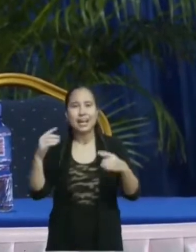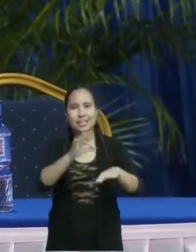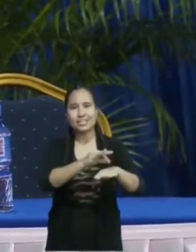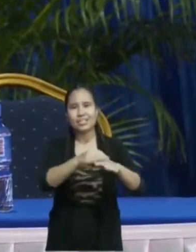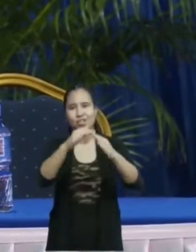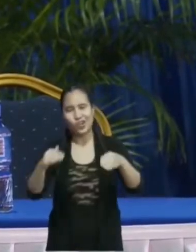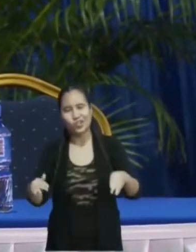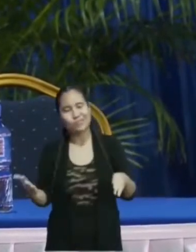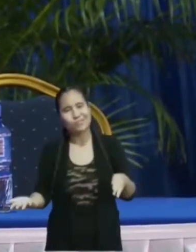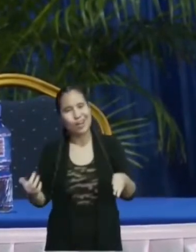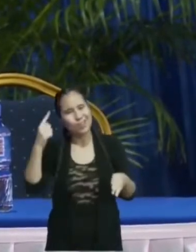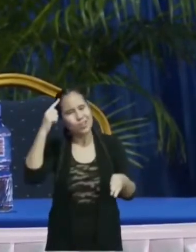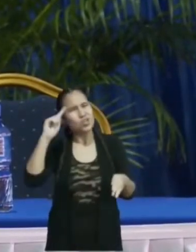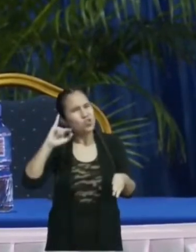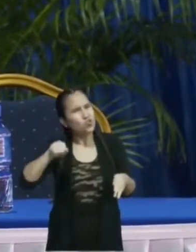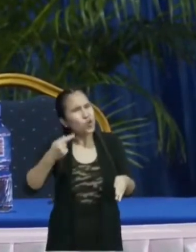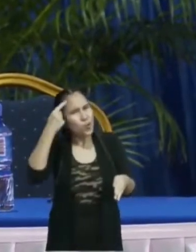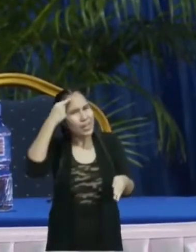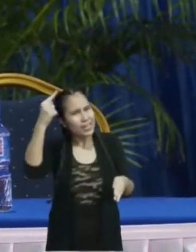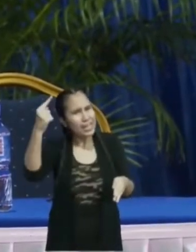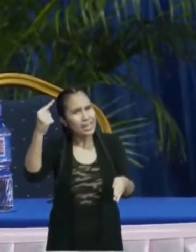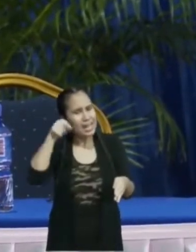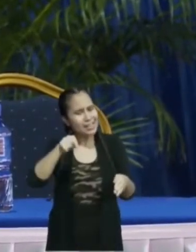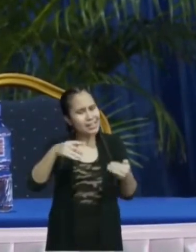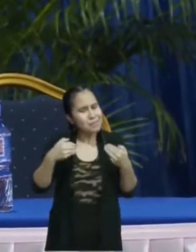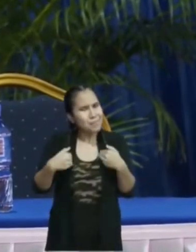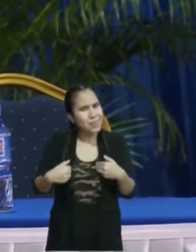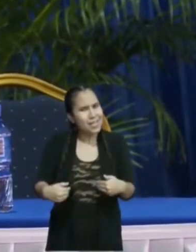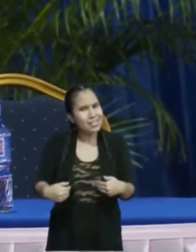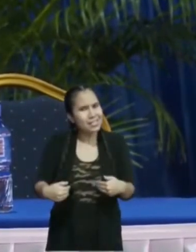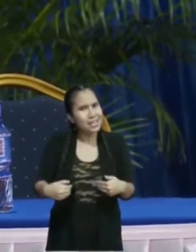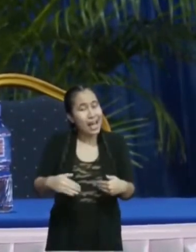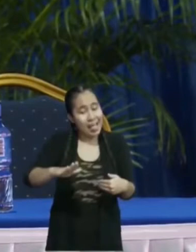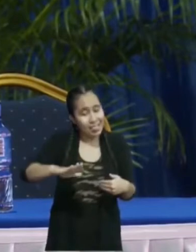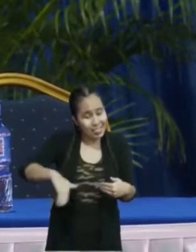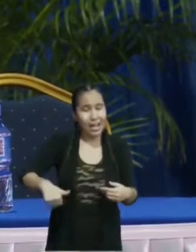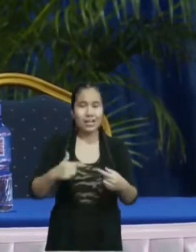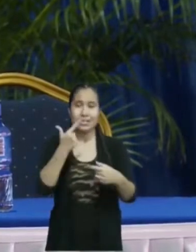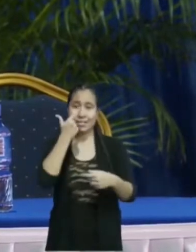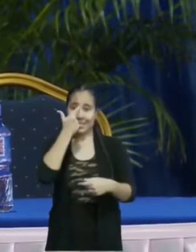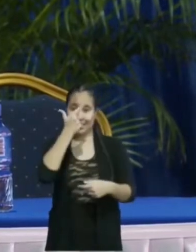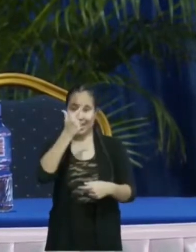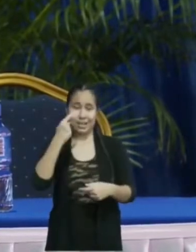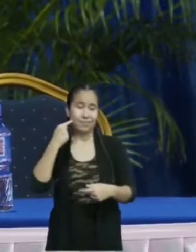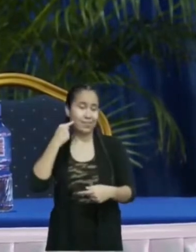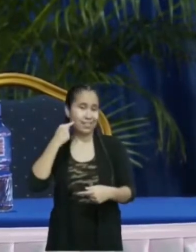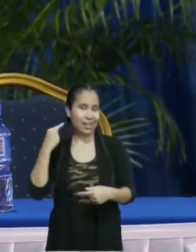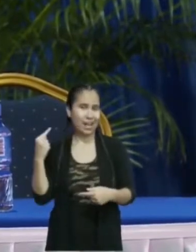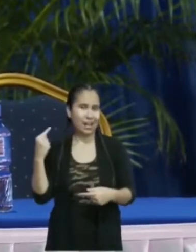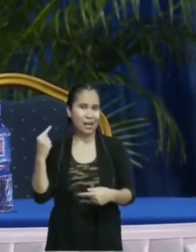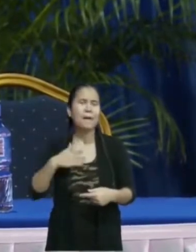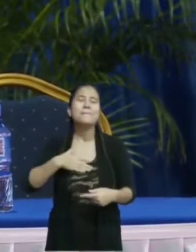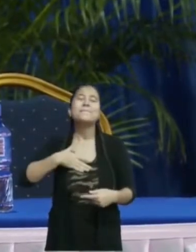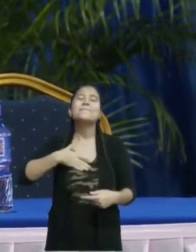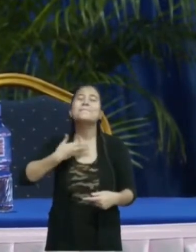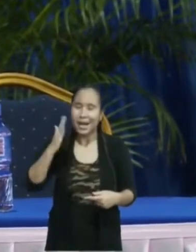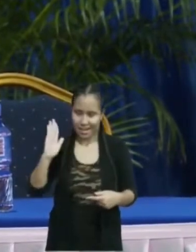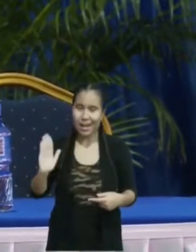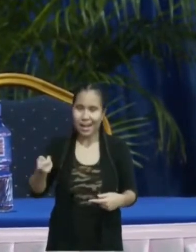zien dat je die mensen tegenwoordig ook na 7 dagen naar huis kunt